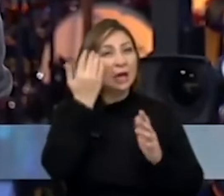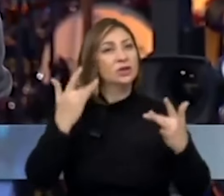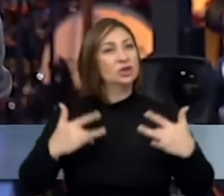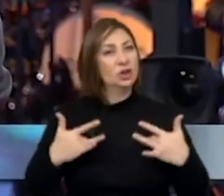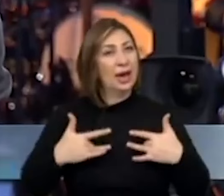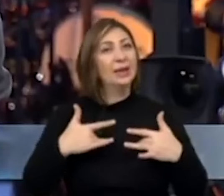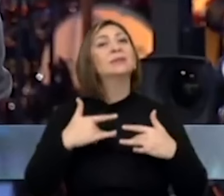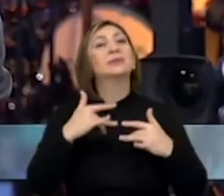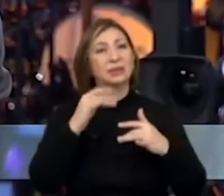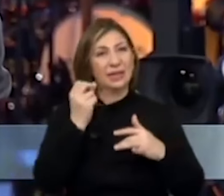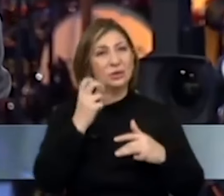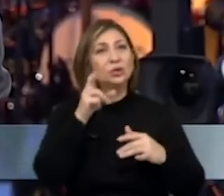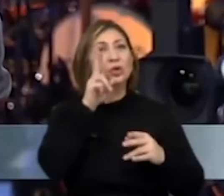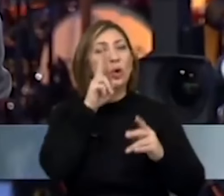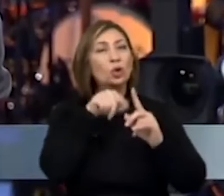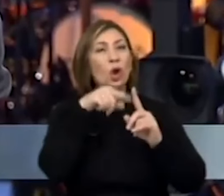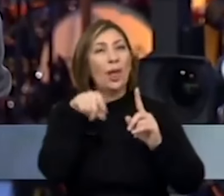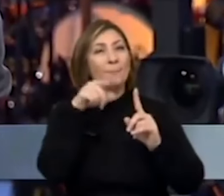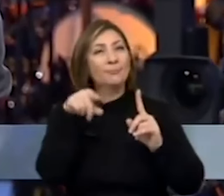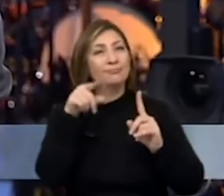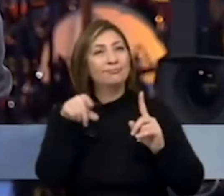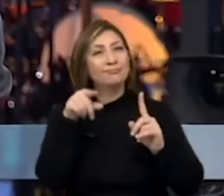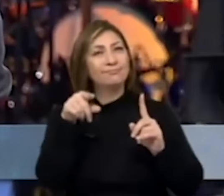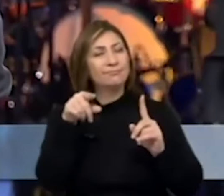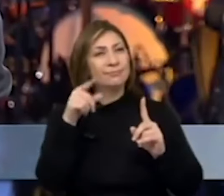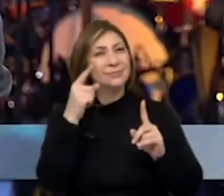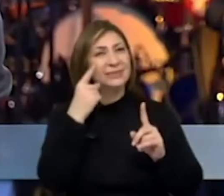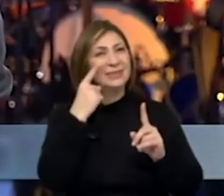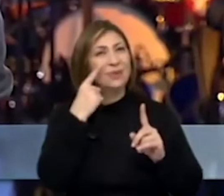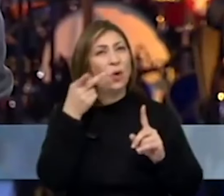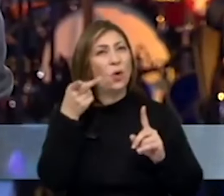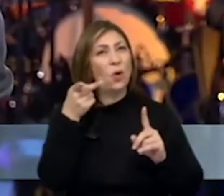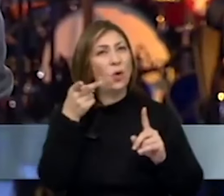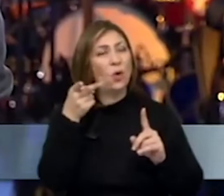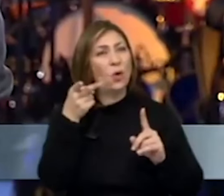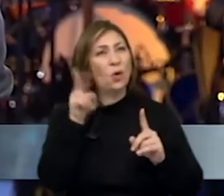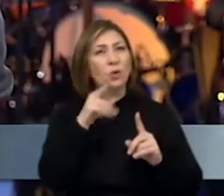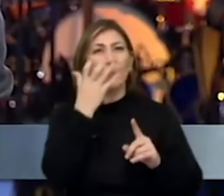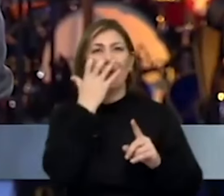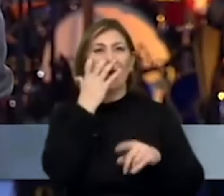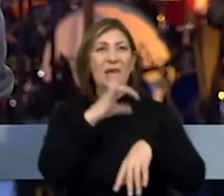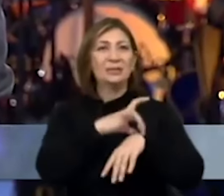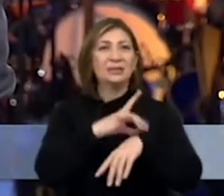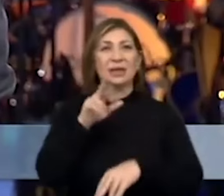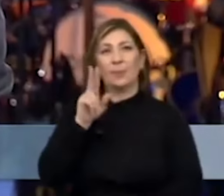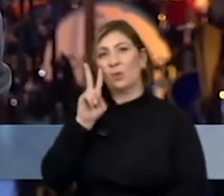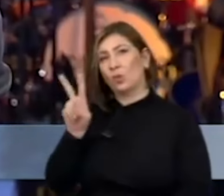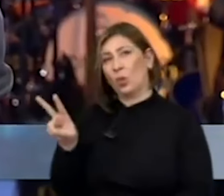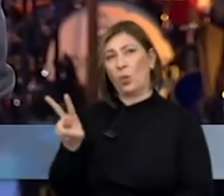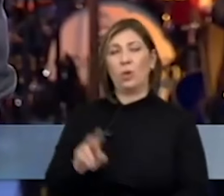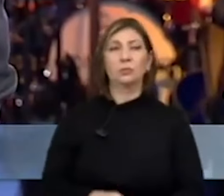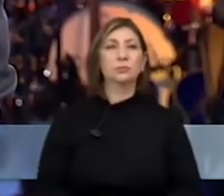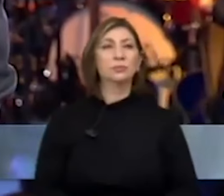kanseri terminal dönemde, son dönemdeyiz biz. Devlet bizi ölümcü, yani ölümü bekleyen hasta